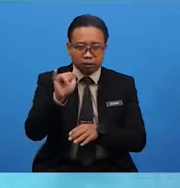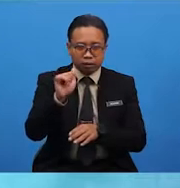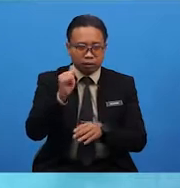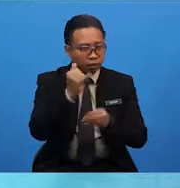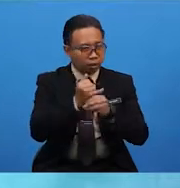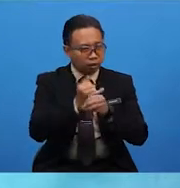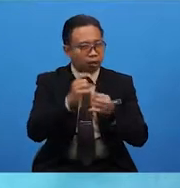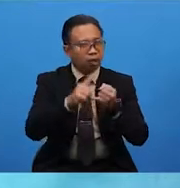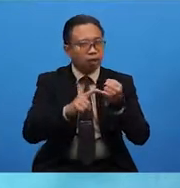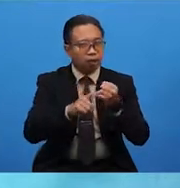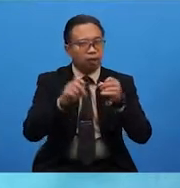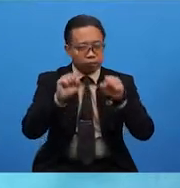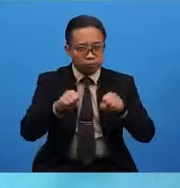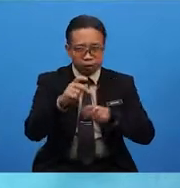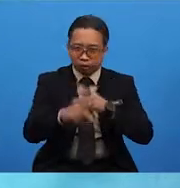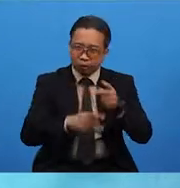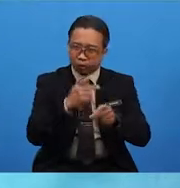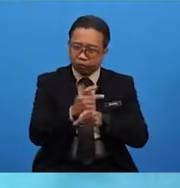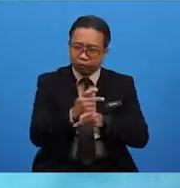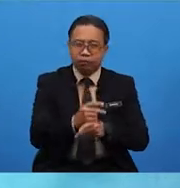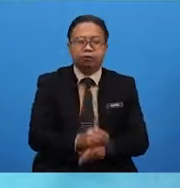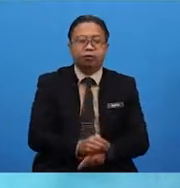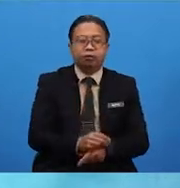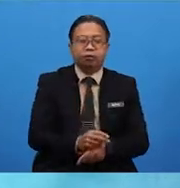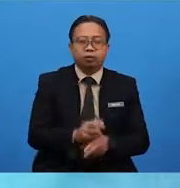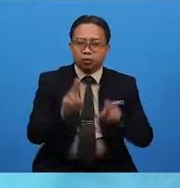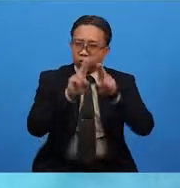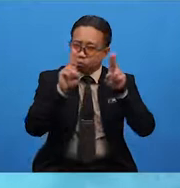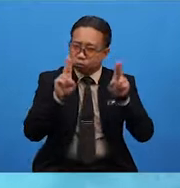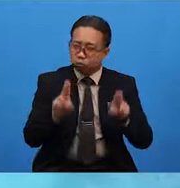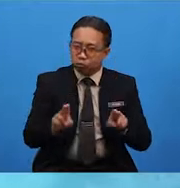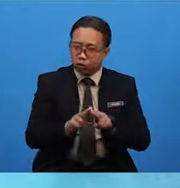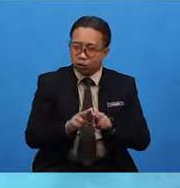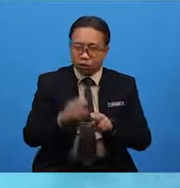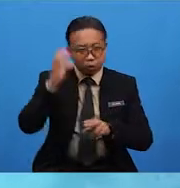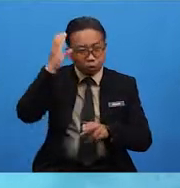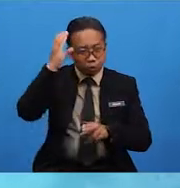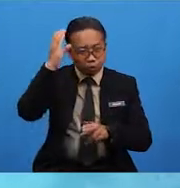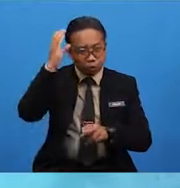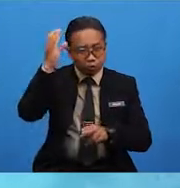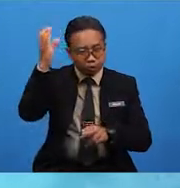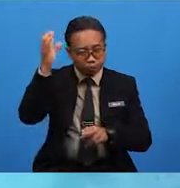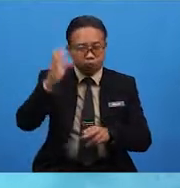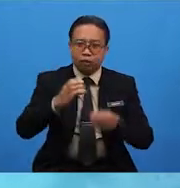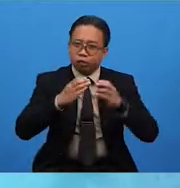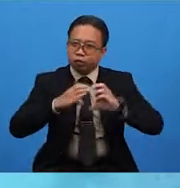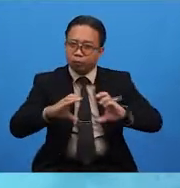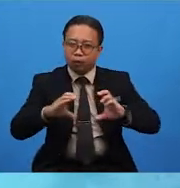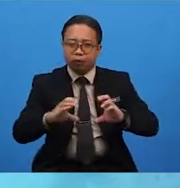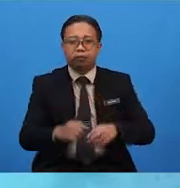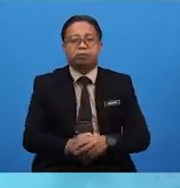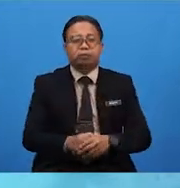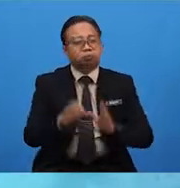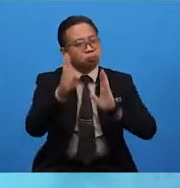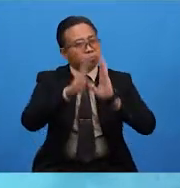proses ini dapat membantu Illustrator menguji beberapa konsep secara kasar dengan cepat